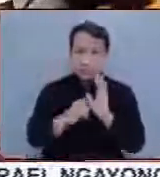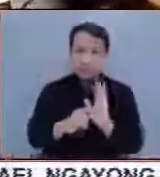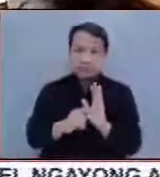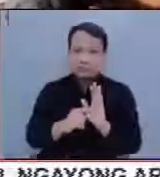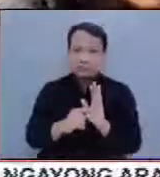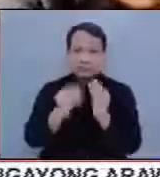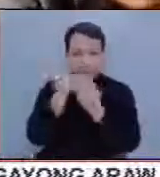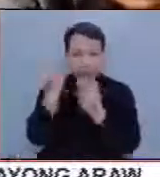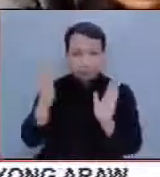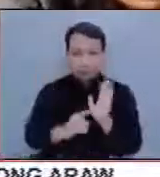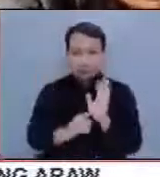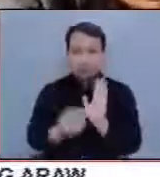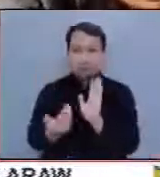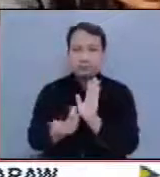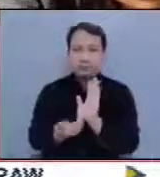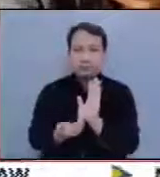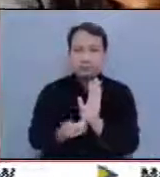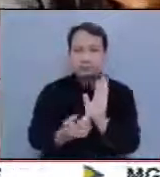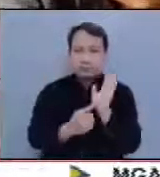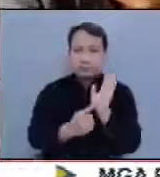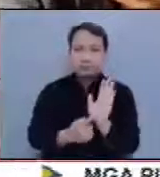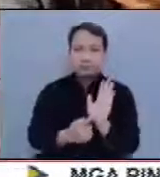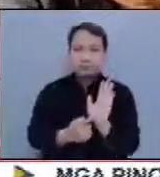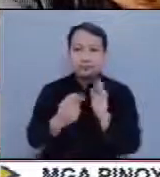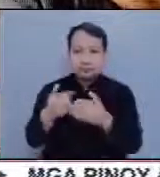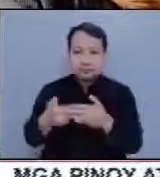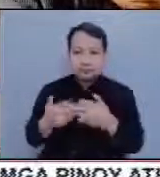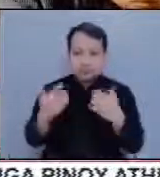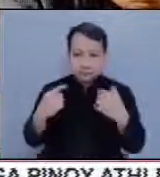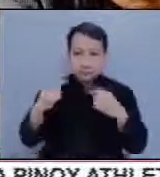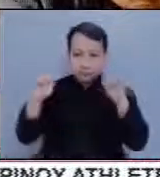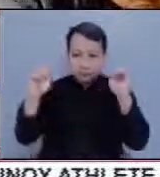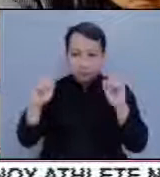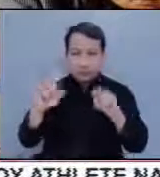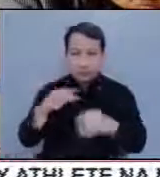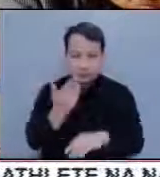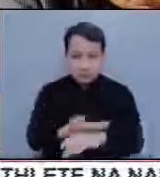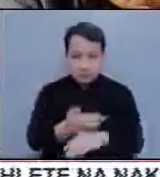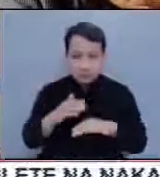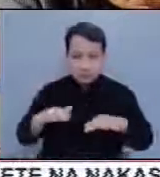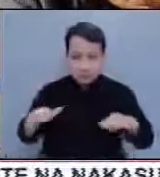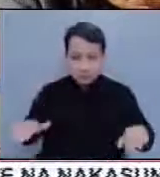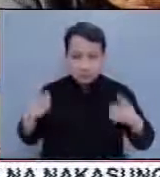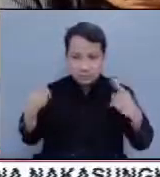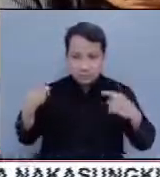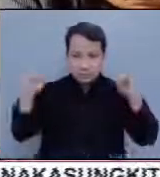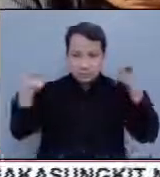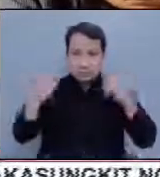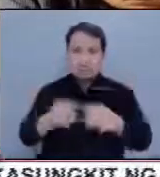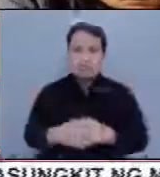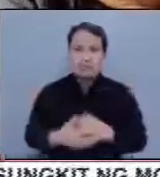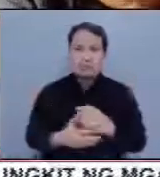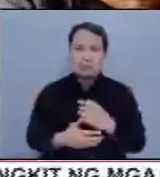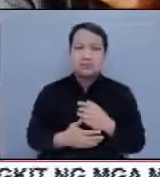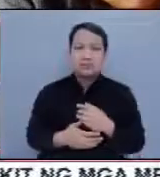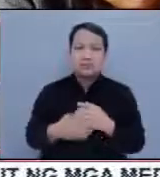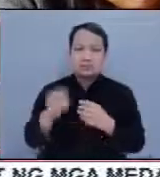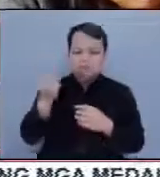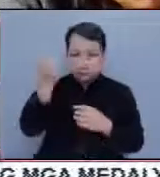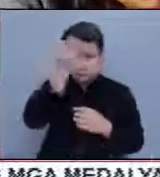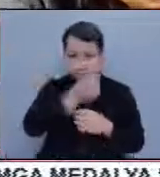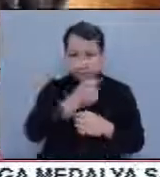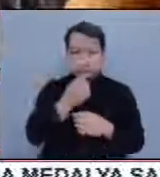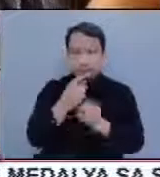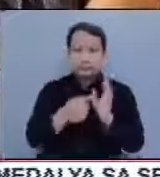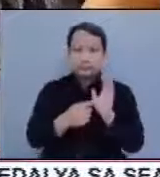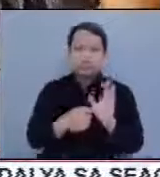na itataguy namin ang aming mga anak hanggang sa sila ay makatapos sa pag-aaral. Yan.